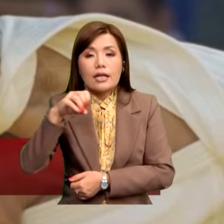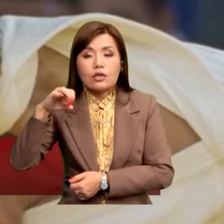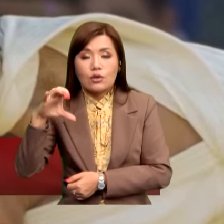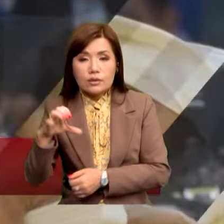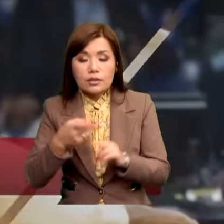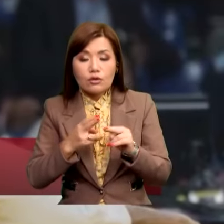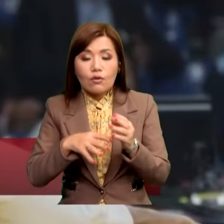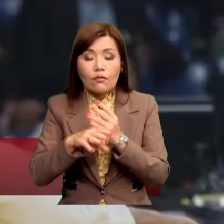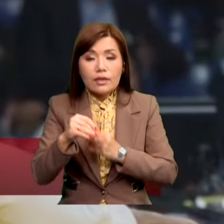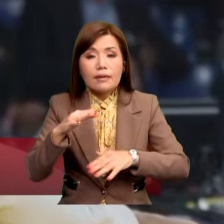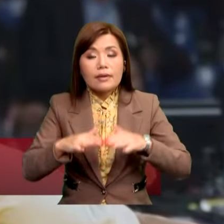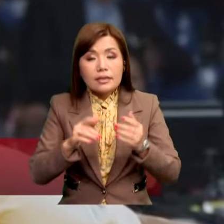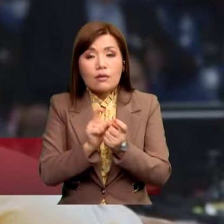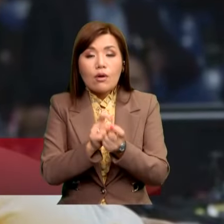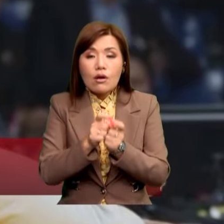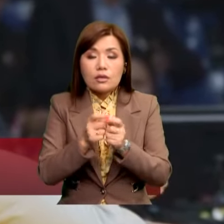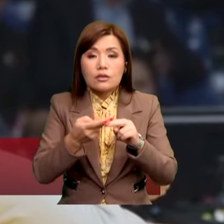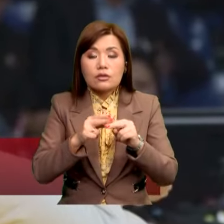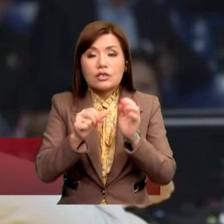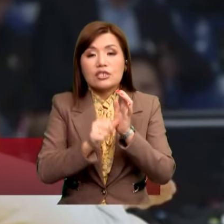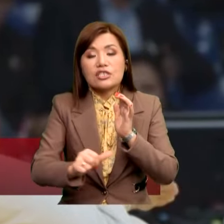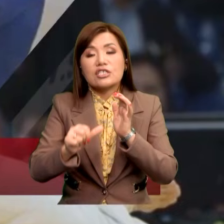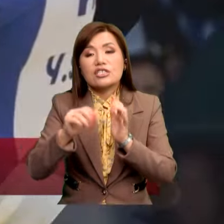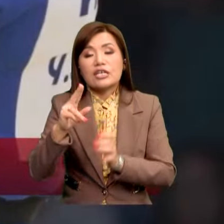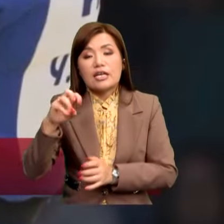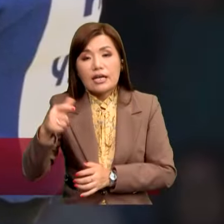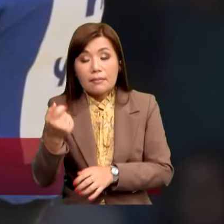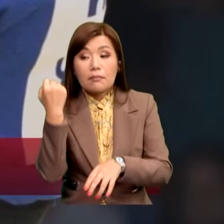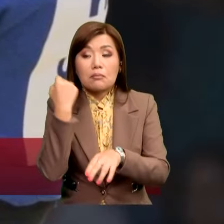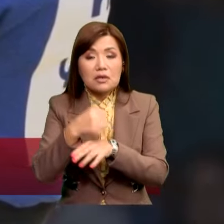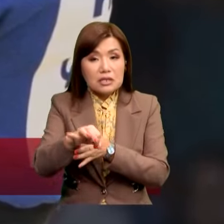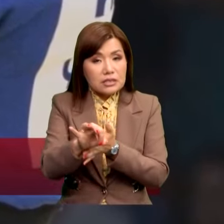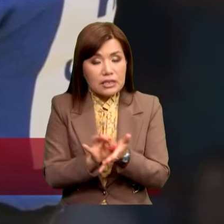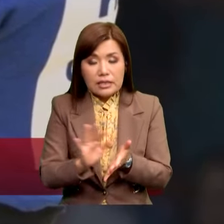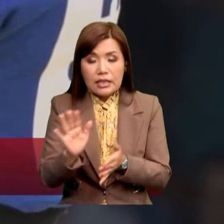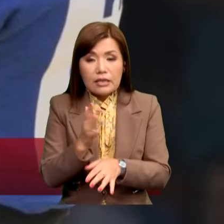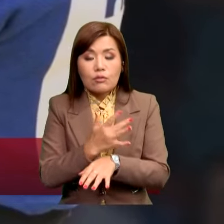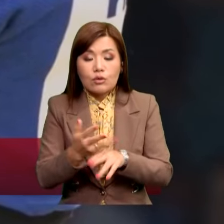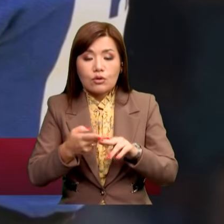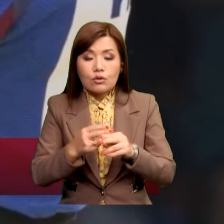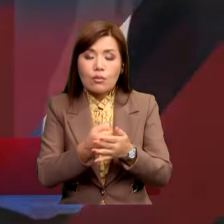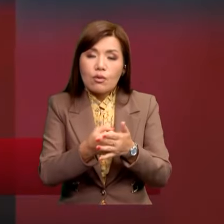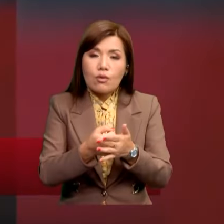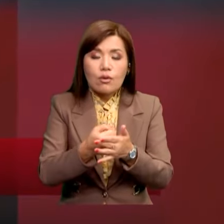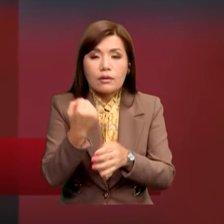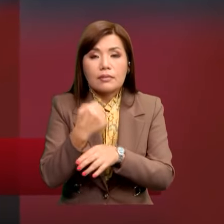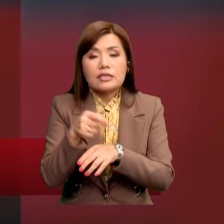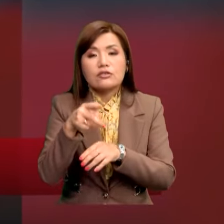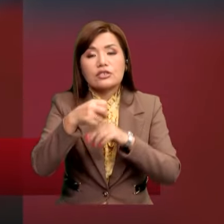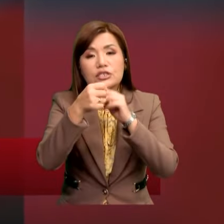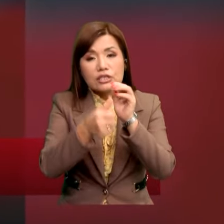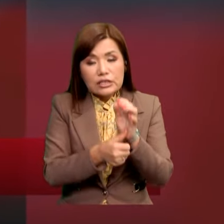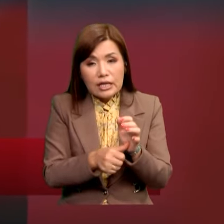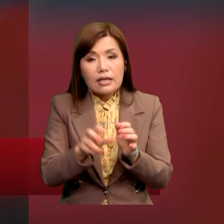Сметова. Он выступал в весовой категории до 60 килограммов. Победа далась ему не сразу. Наш соотечественник завоевал серебро в